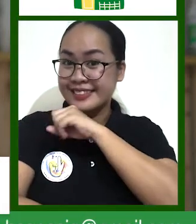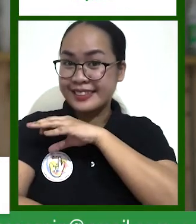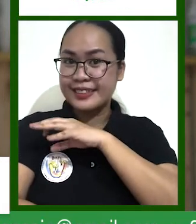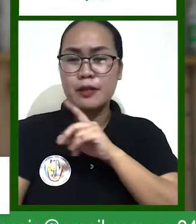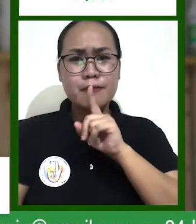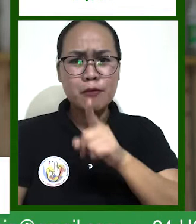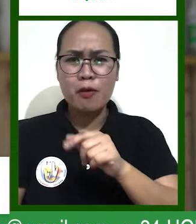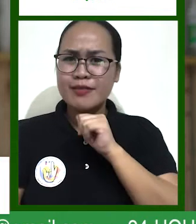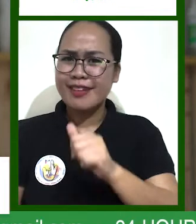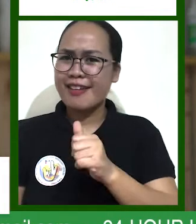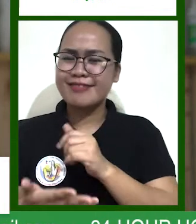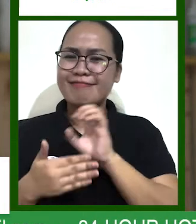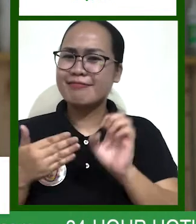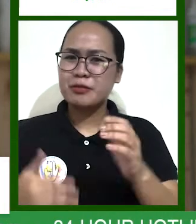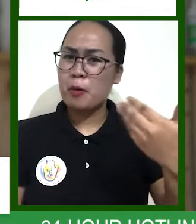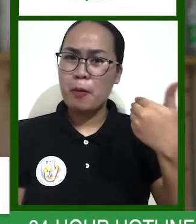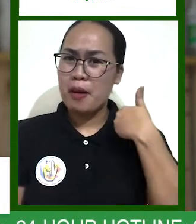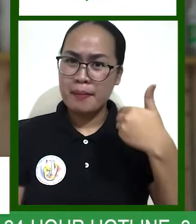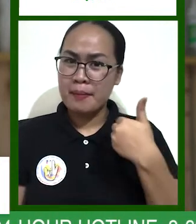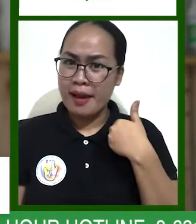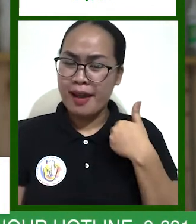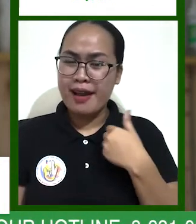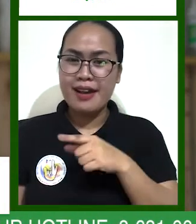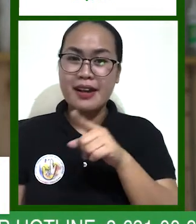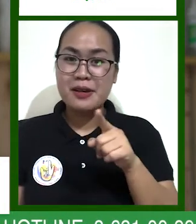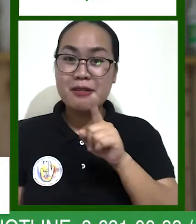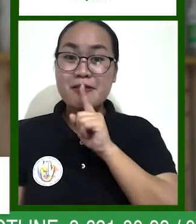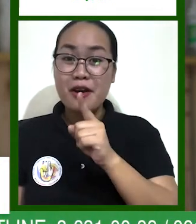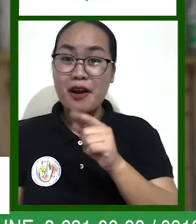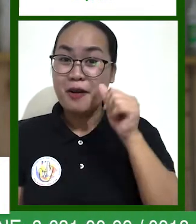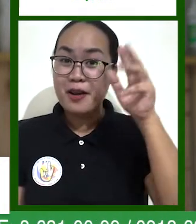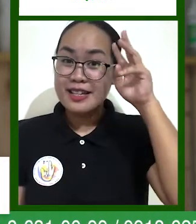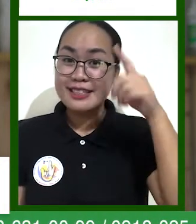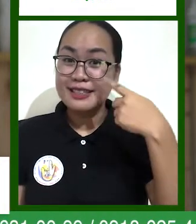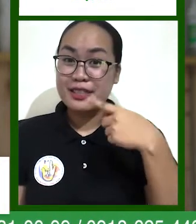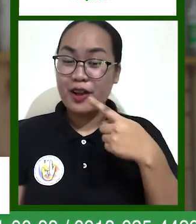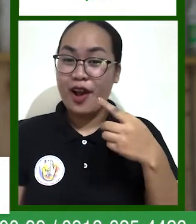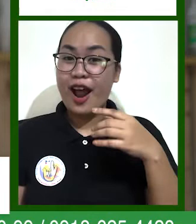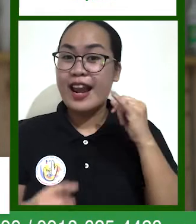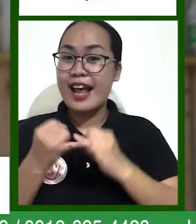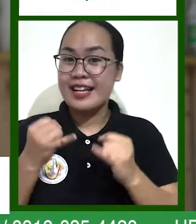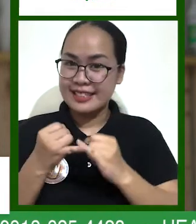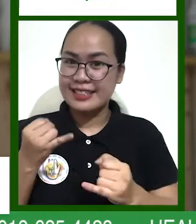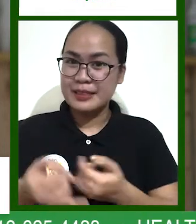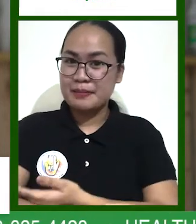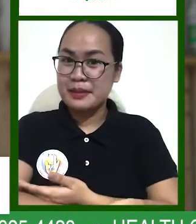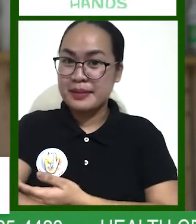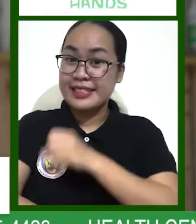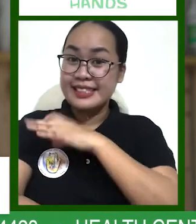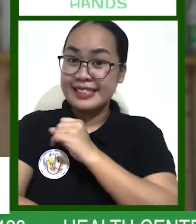No, talagang ayaw magpaawat. No, kilala mo to, yung huling nagpabinyag. Of course, ang ating newest na